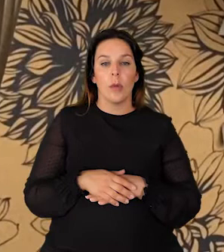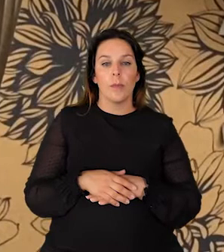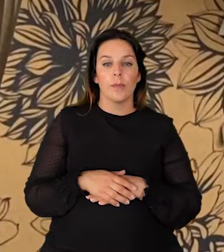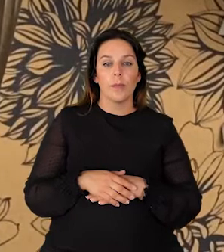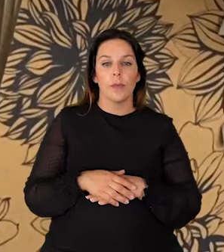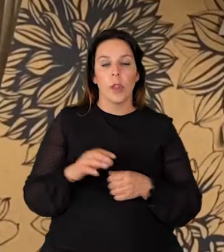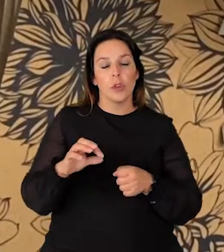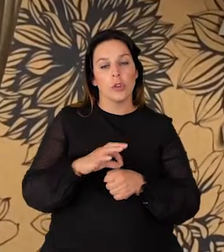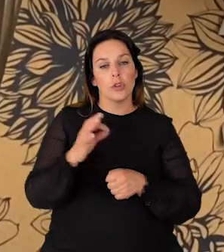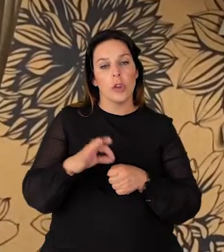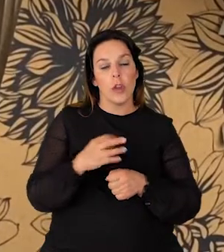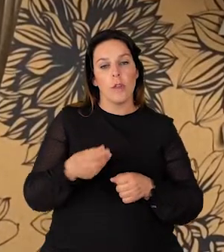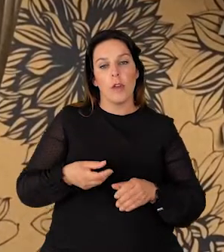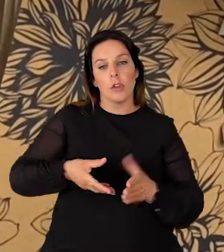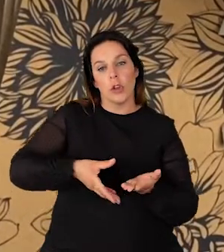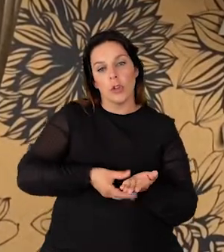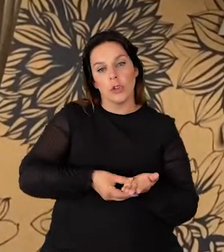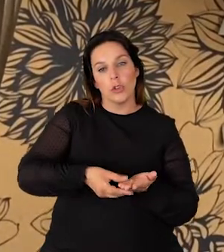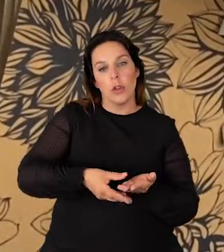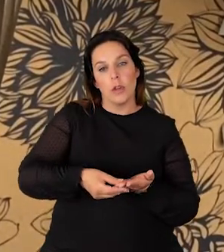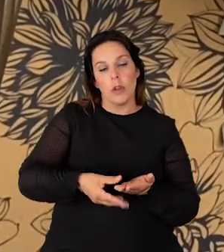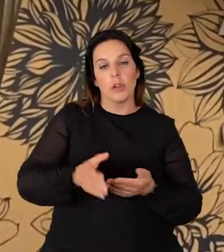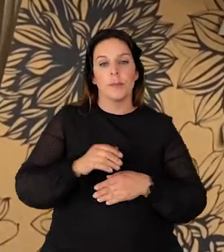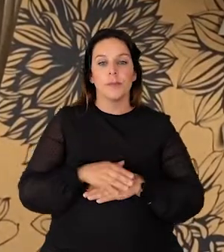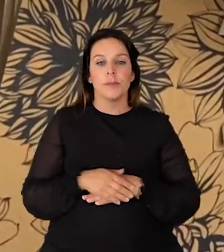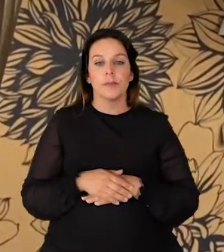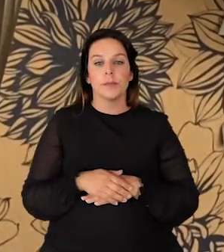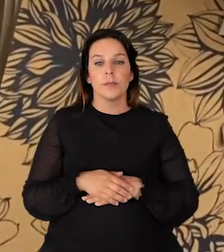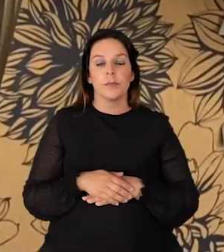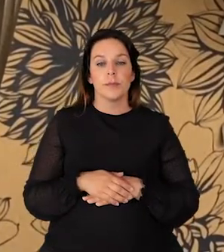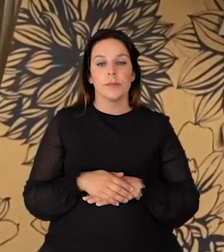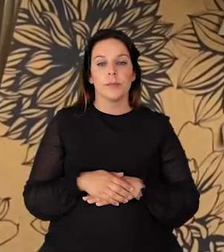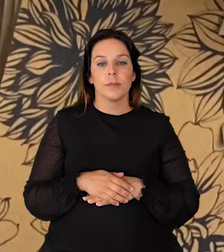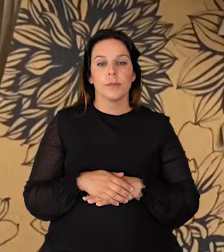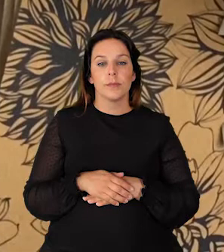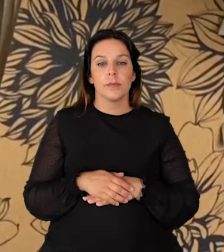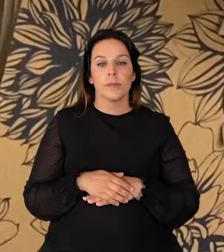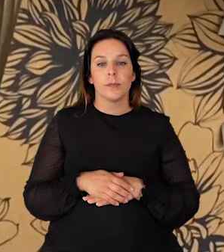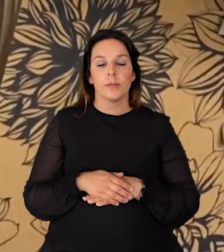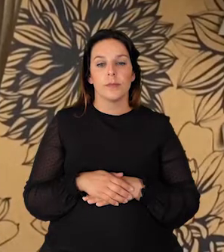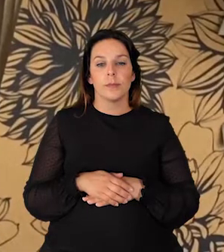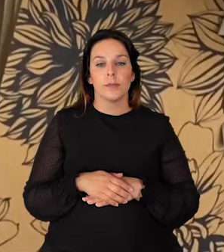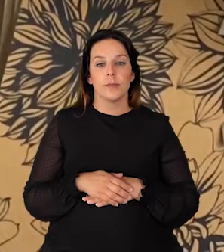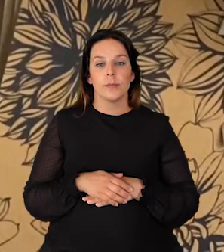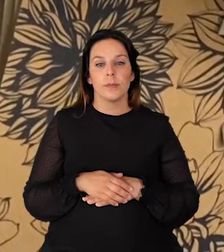I zszywasz zszywaczami. Możesz jeszcze podoginać paski, te, które